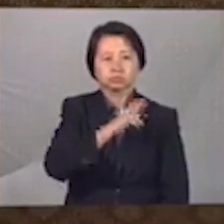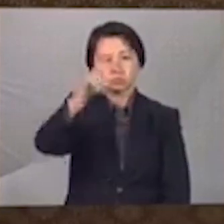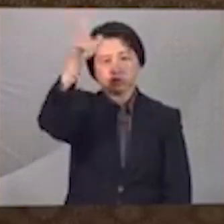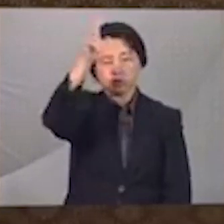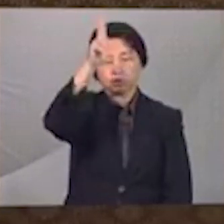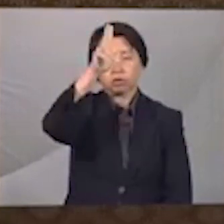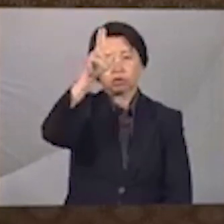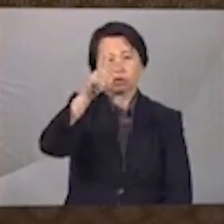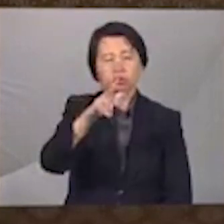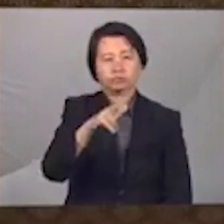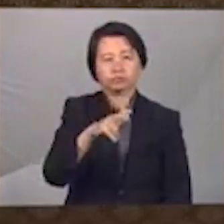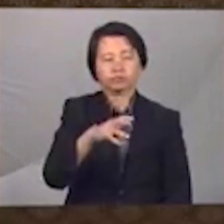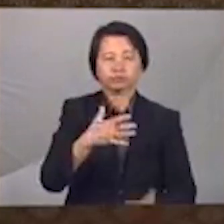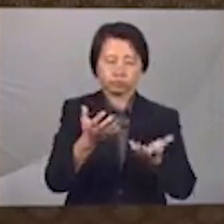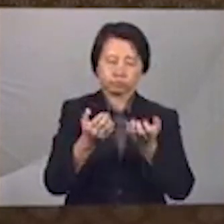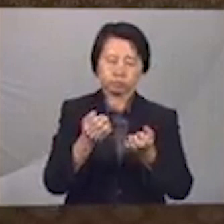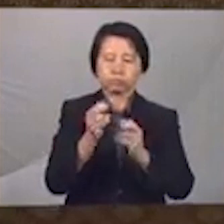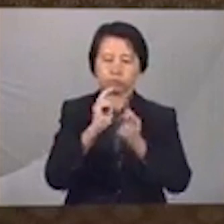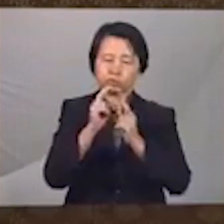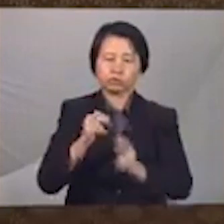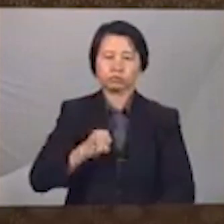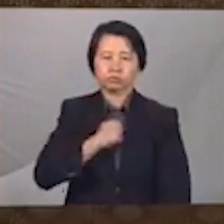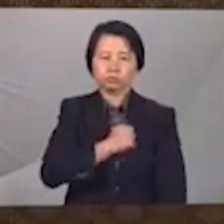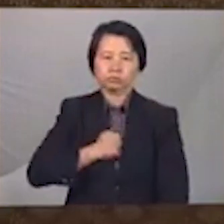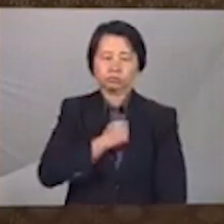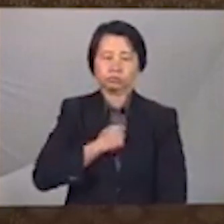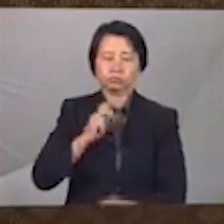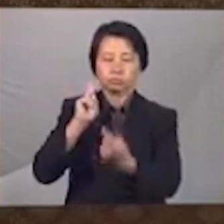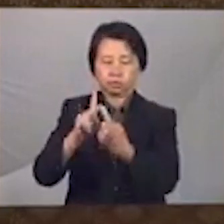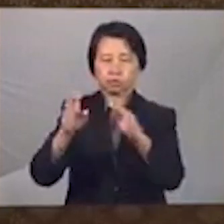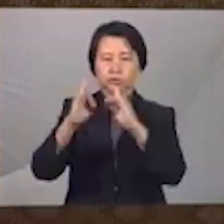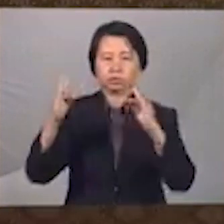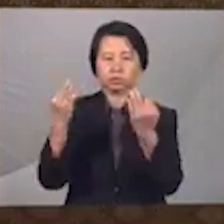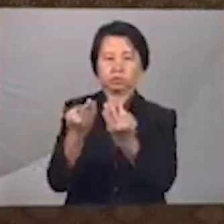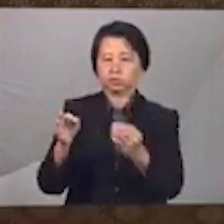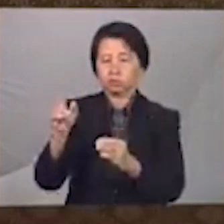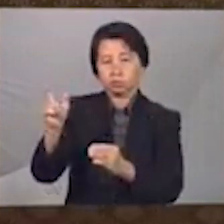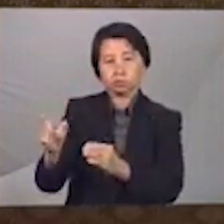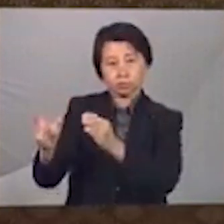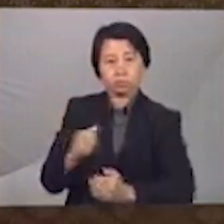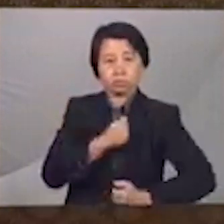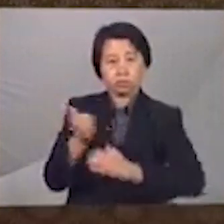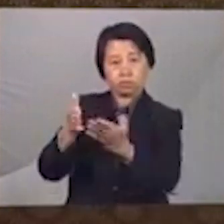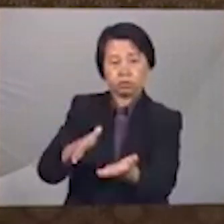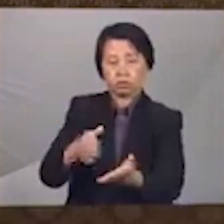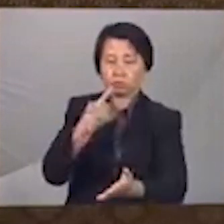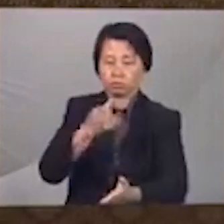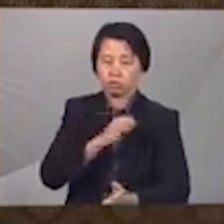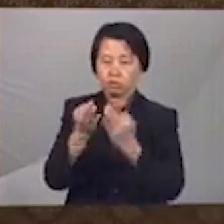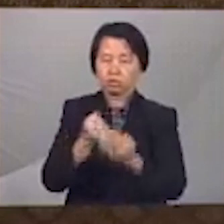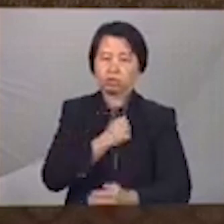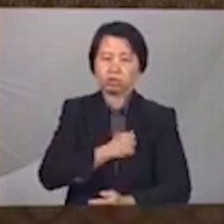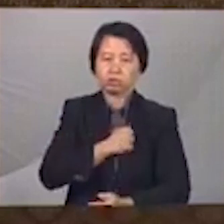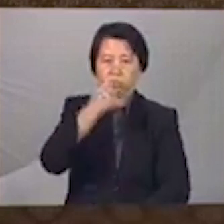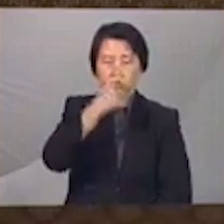kerajaan, ingin mengucapkan takziah kepada keluarga Allahyarham. Jadi saya bagi yang